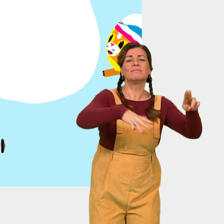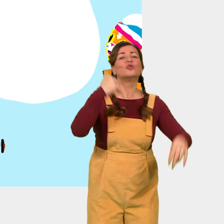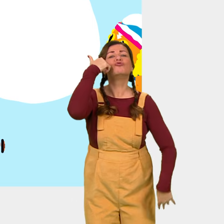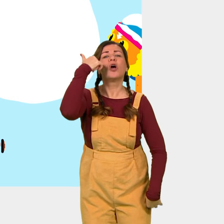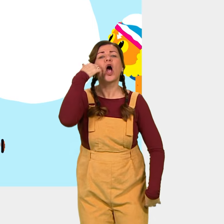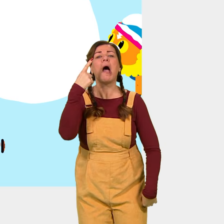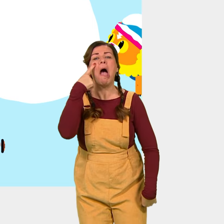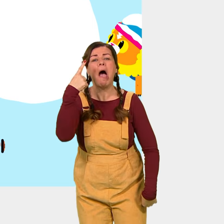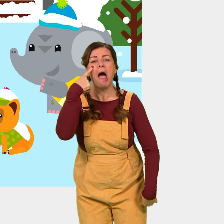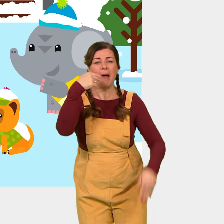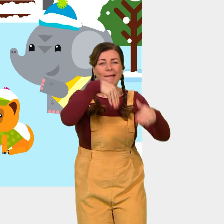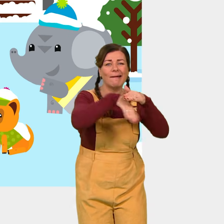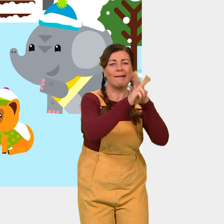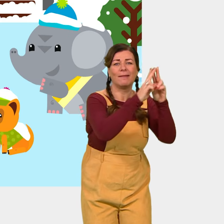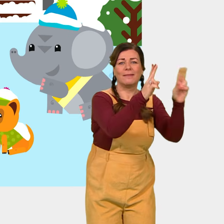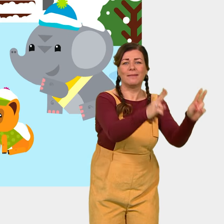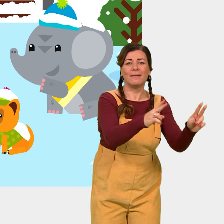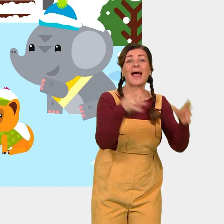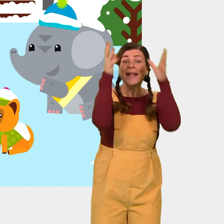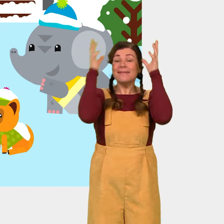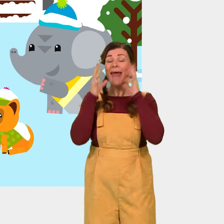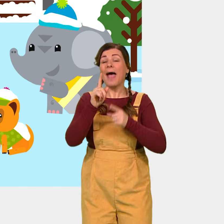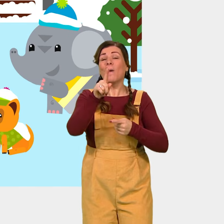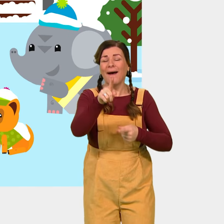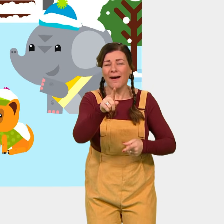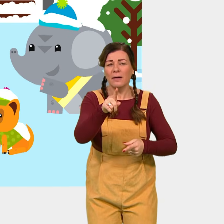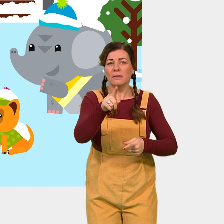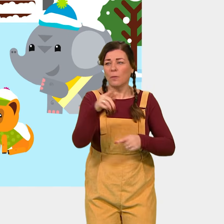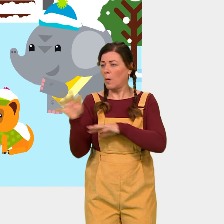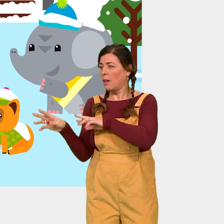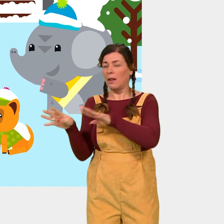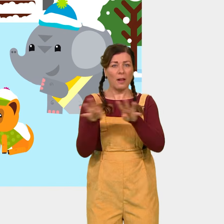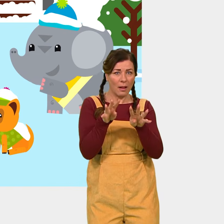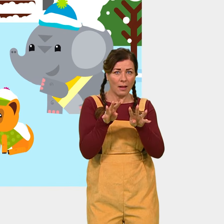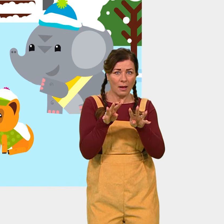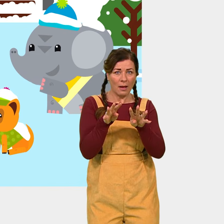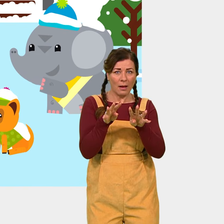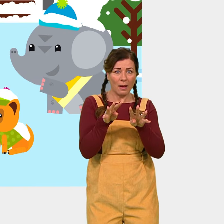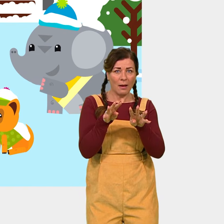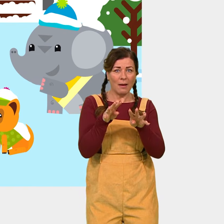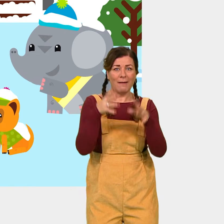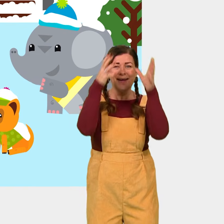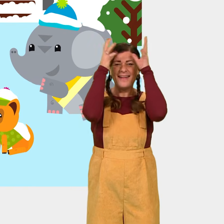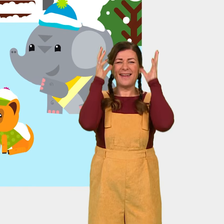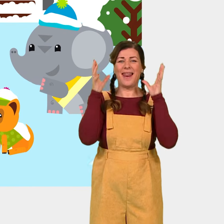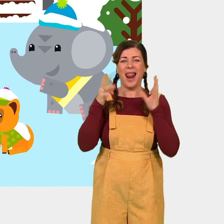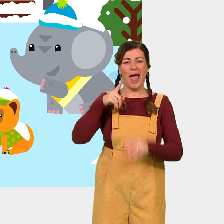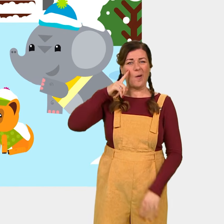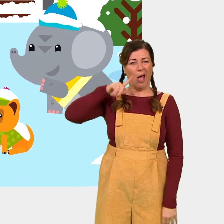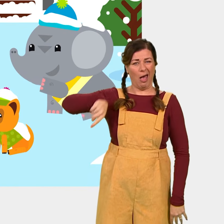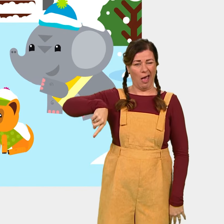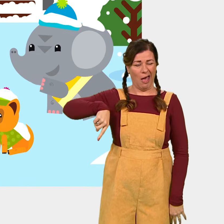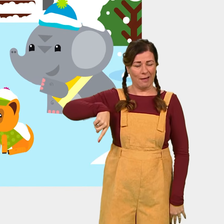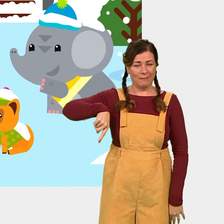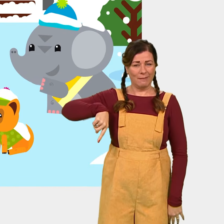os yw i yn y tŷ. Llew? Edrychodd pawb ar llew. Doedd llew ddim yn gwrando. Roedd o'n amlog